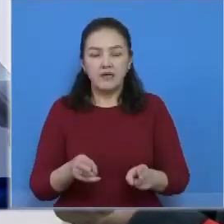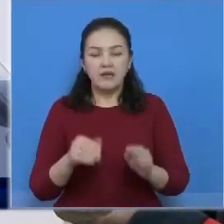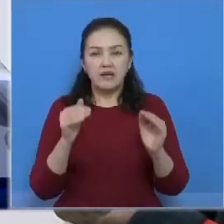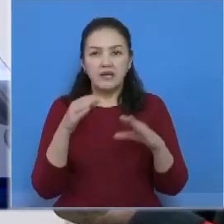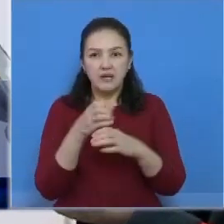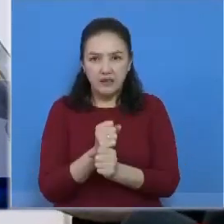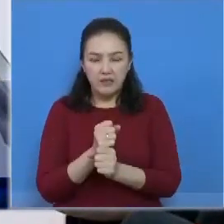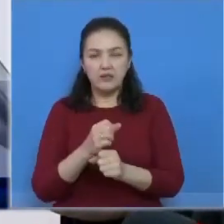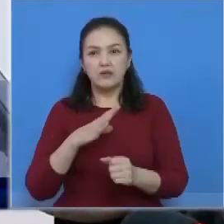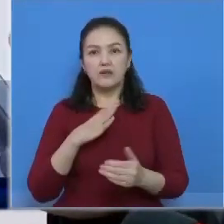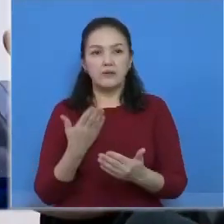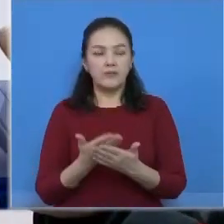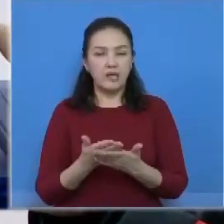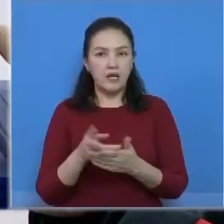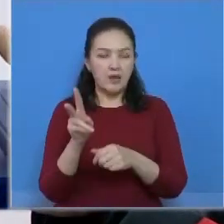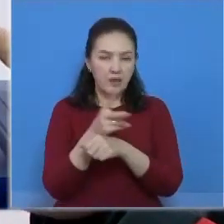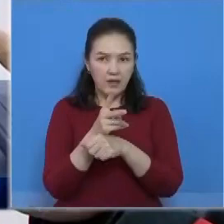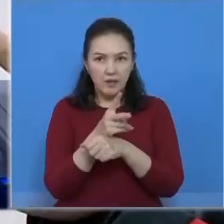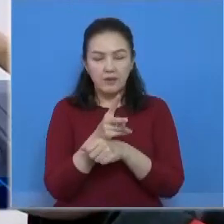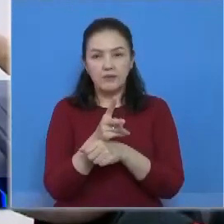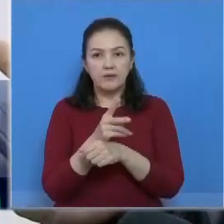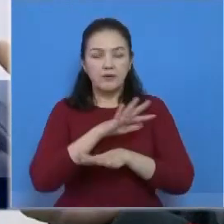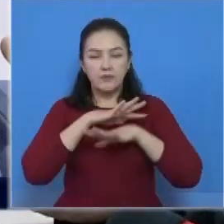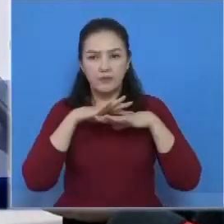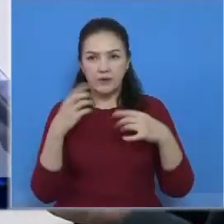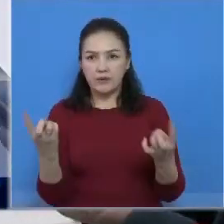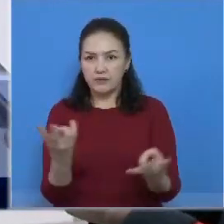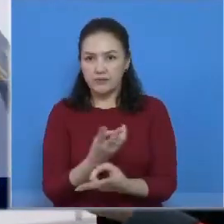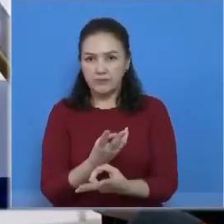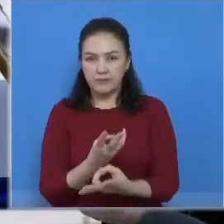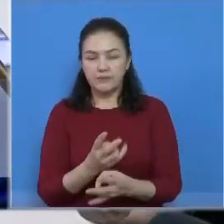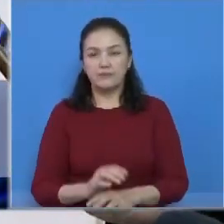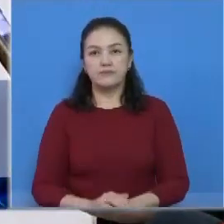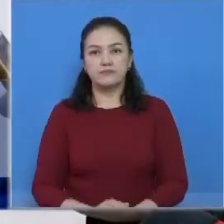үшін біз сол бейне камераларды көбірек